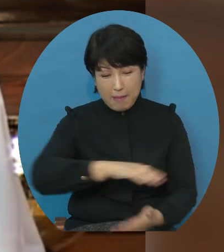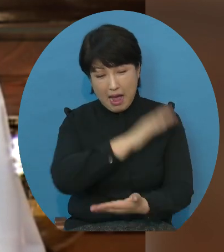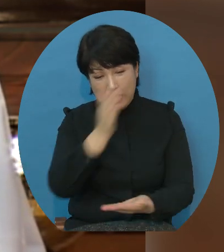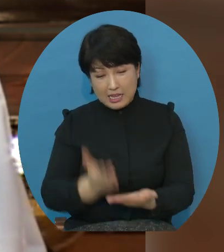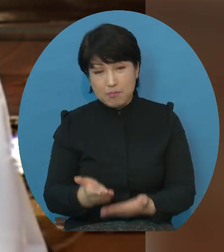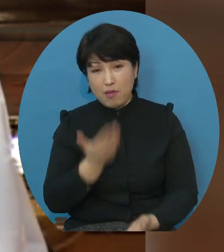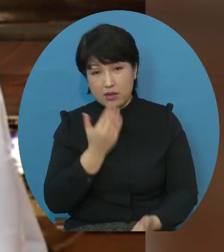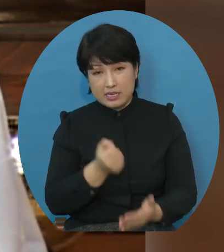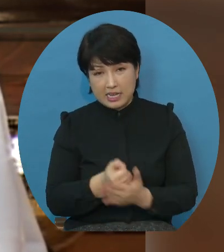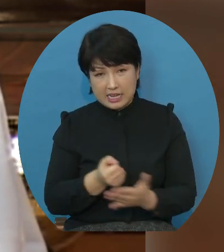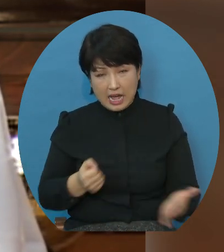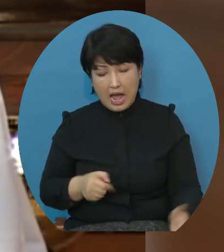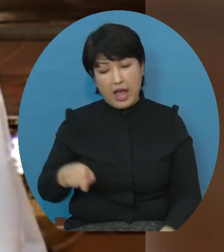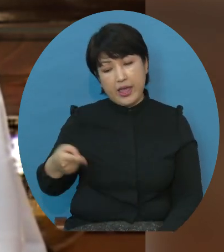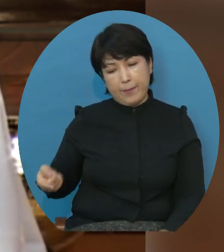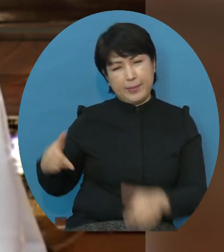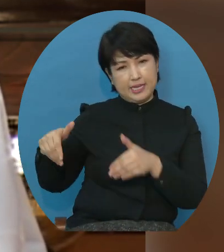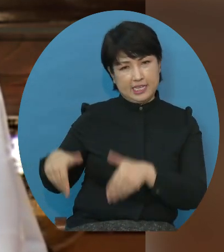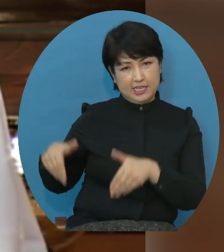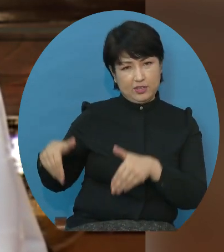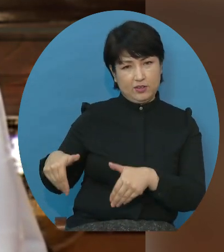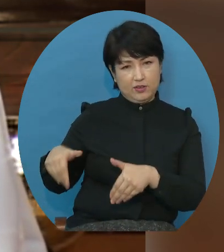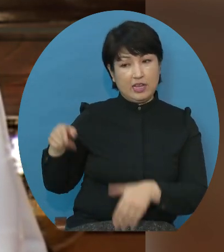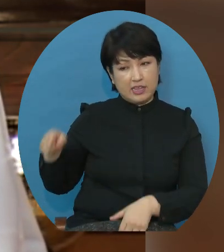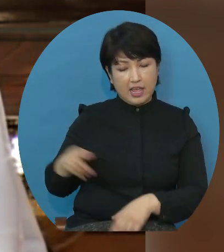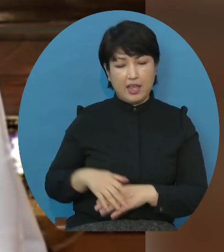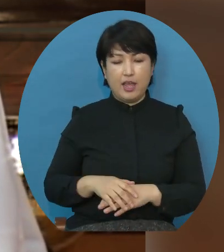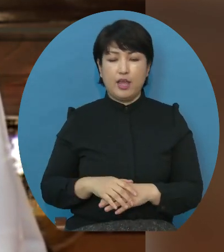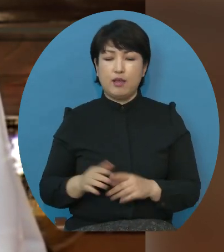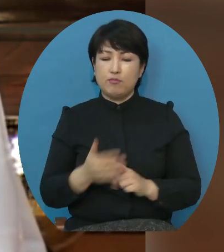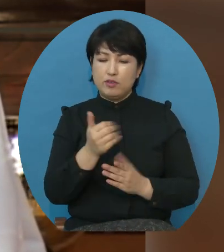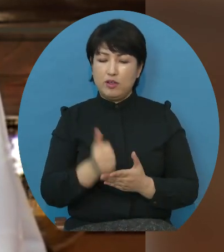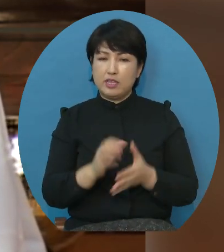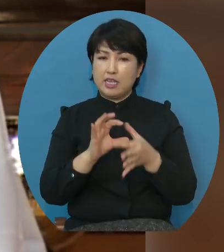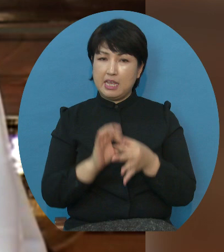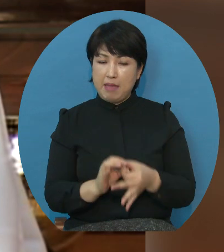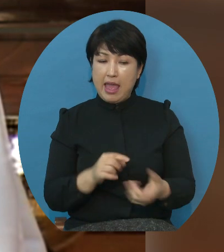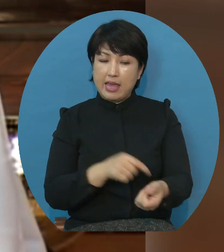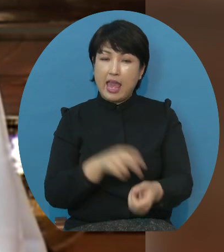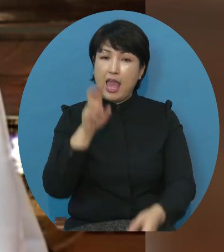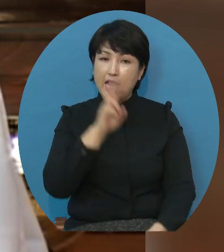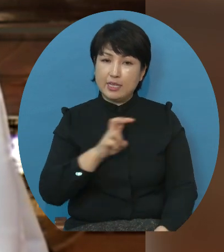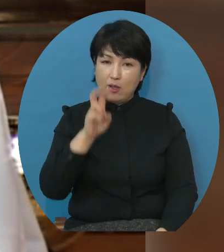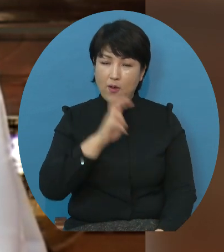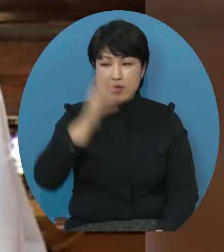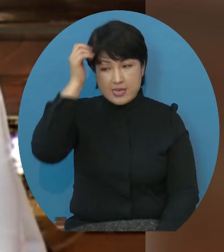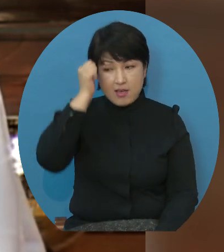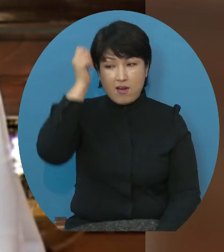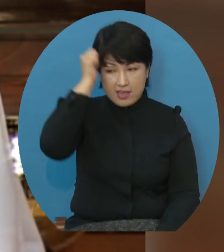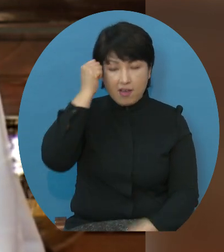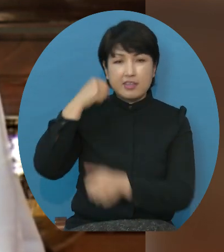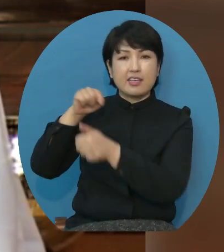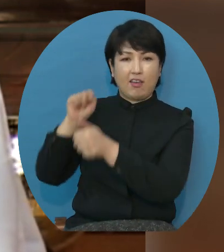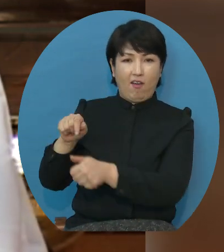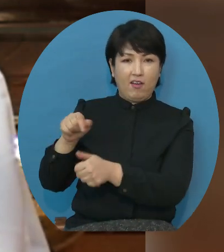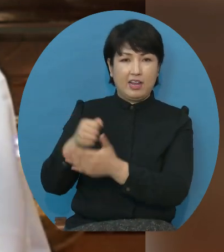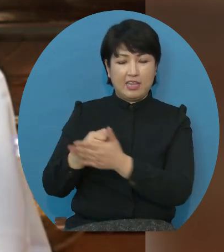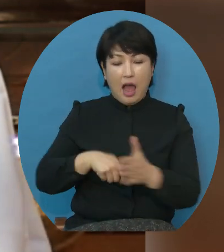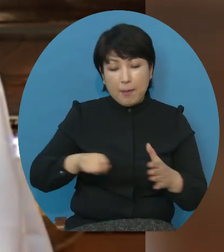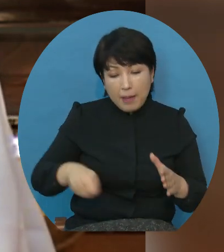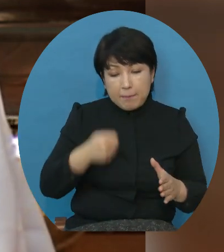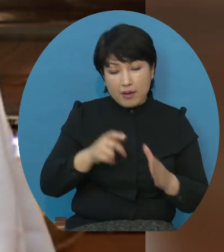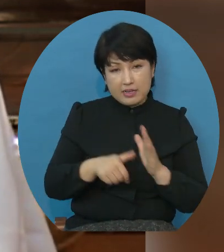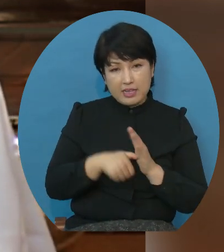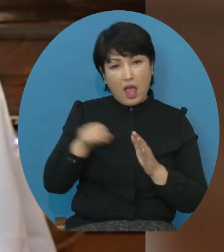되니까 옆에 시종에게 부처님의 말한 개성을 암기 하도록 했어요 그래함